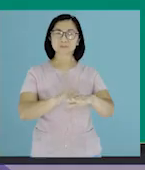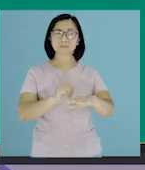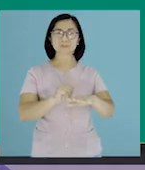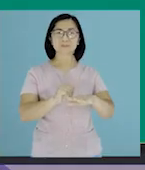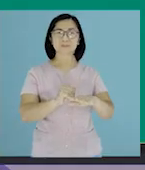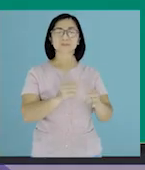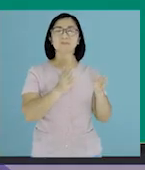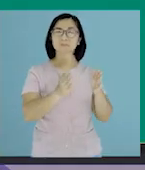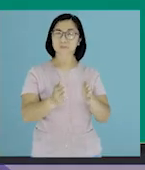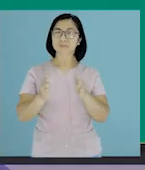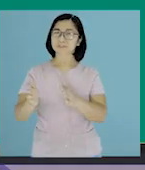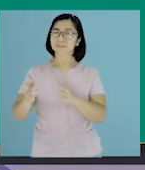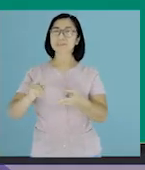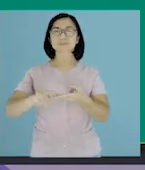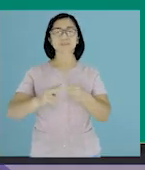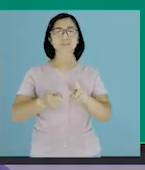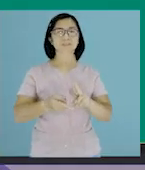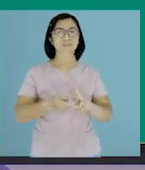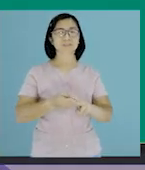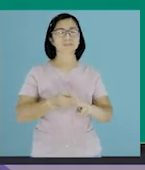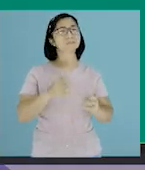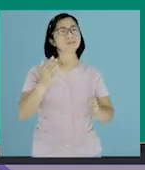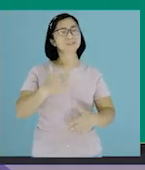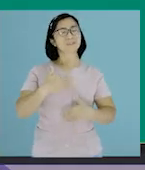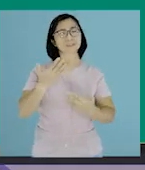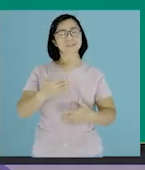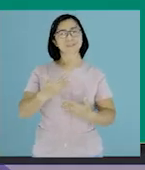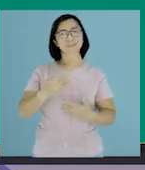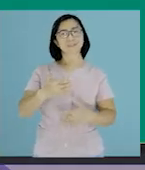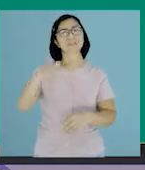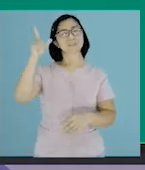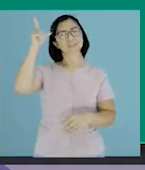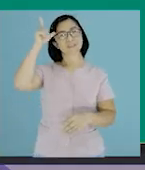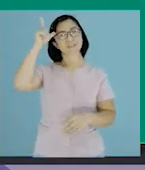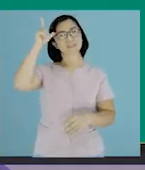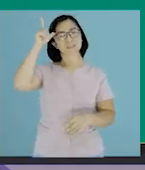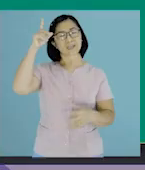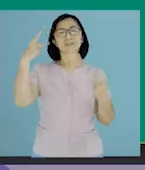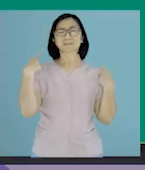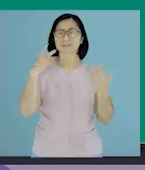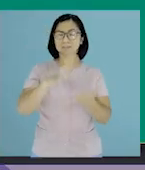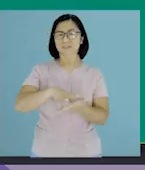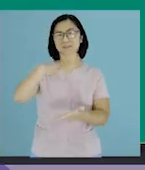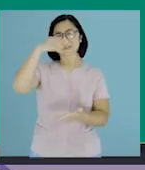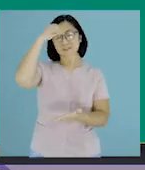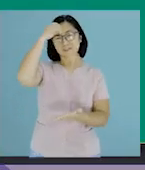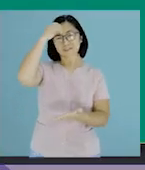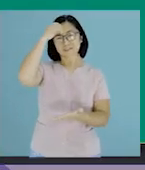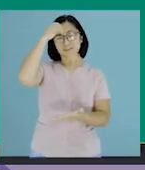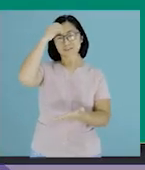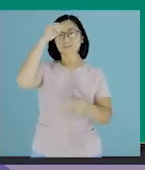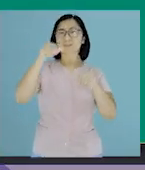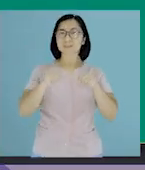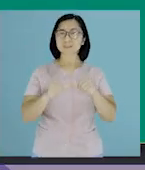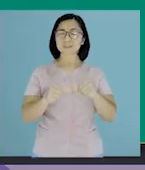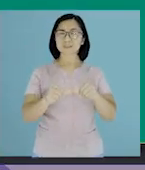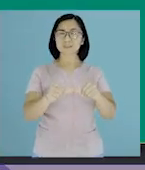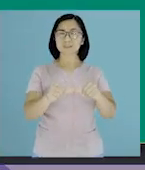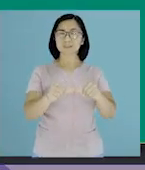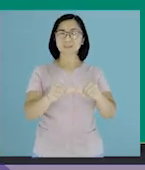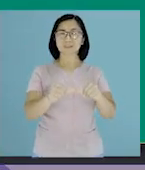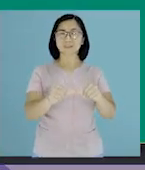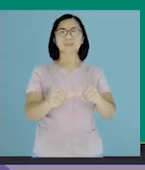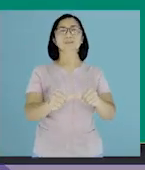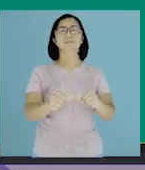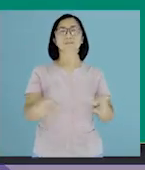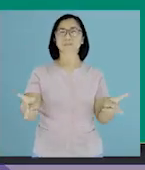na ordering numbers. Nakakatuwa ka naman, anak, at may natutunan ka. O, ipagpatuloy na natin ang